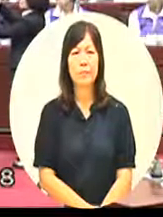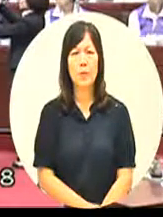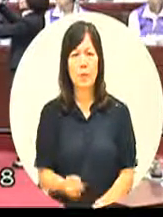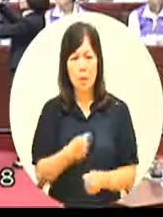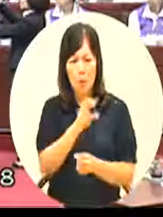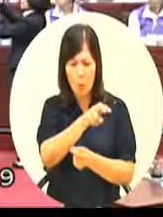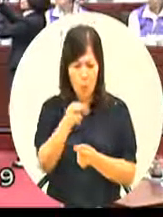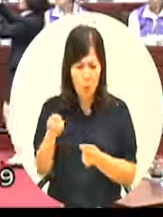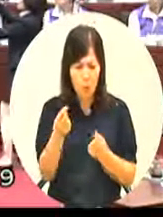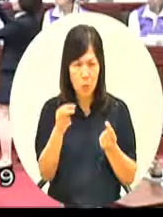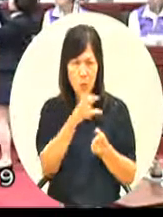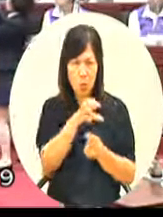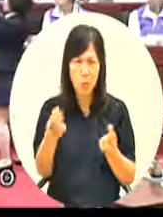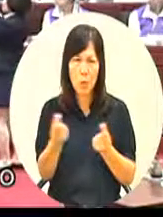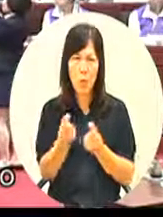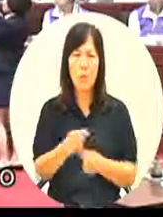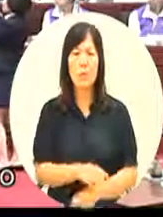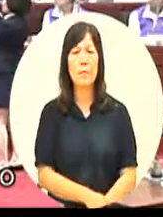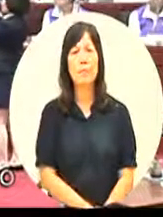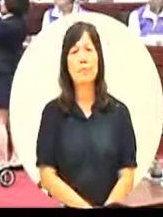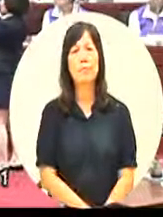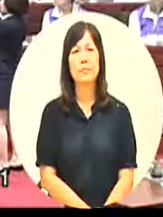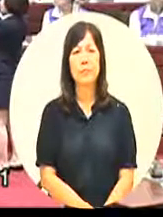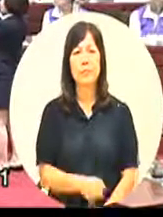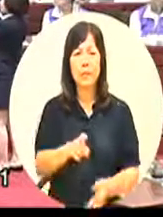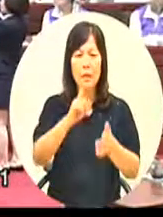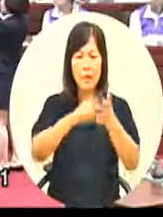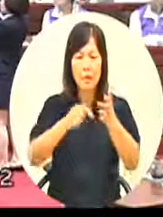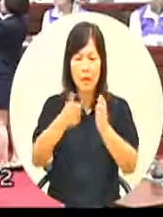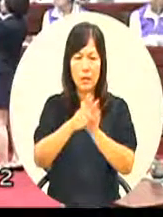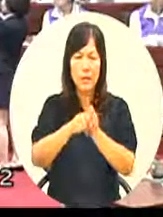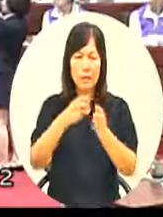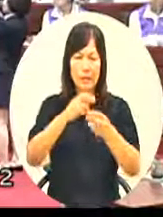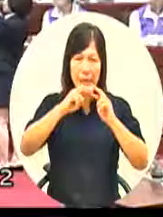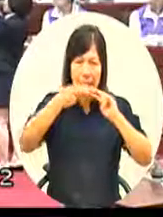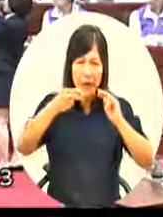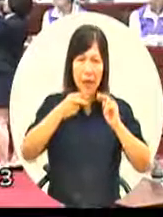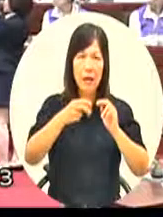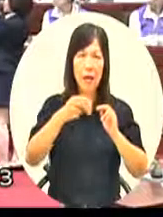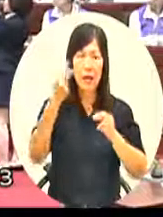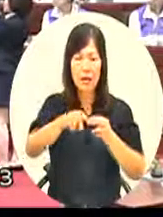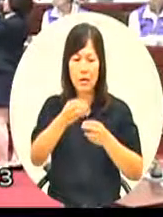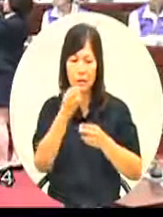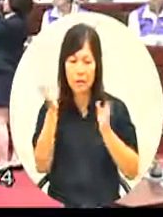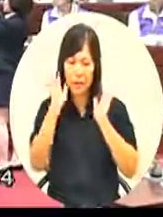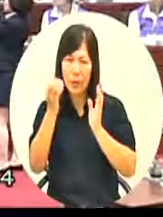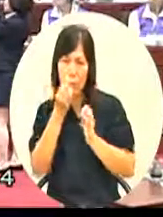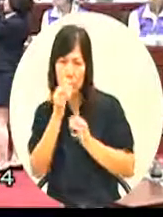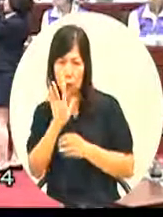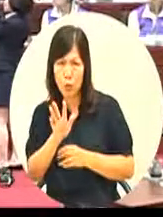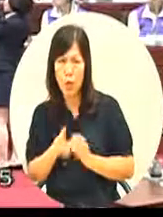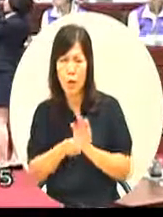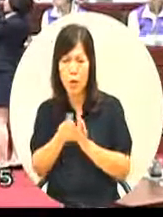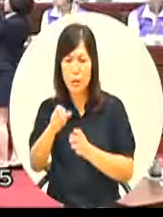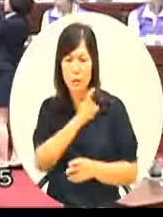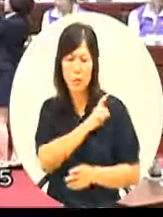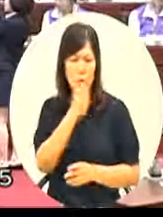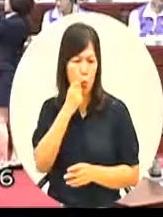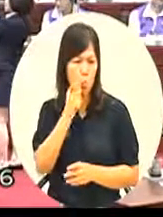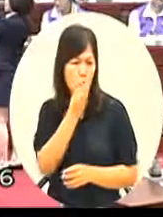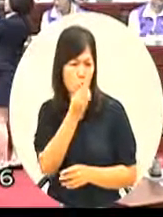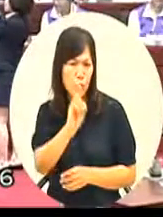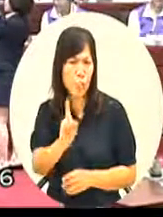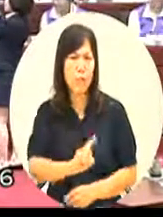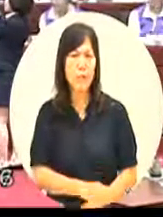有没有这个是警员说跳跳糖，还有小朋友最吃的这个。你喜欢吃哪一个，局长？ 我现